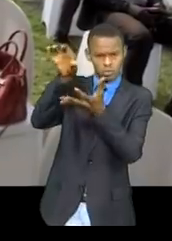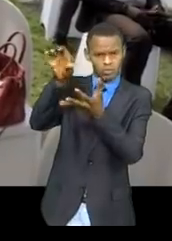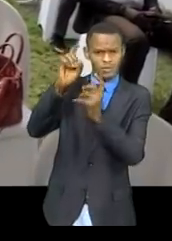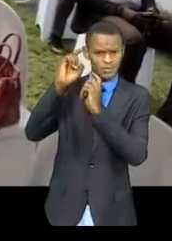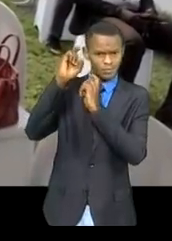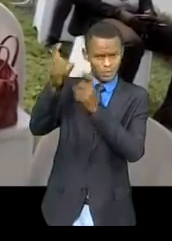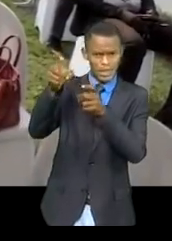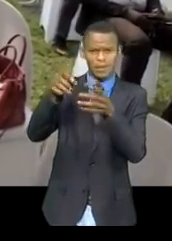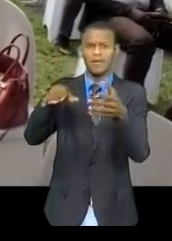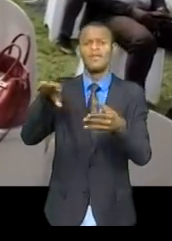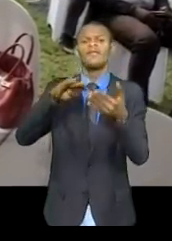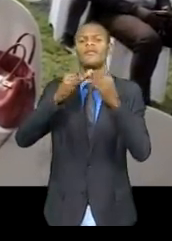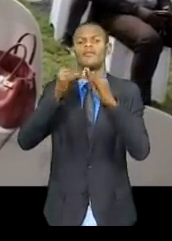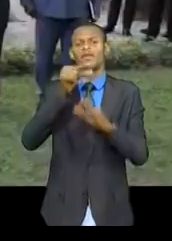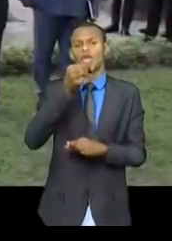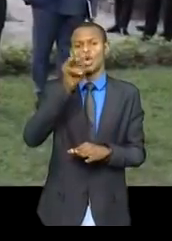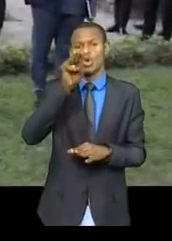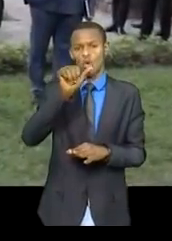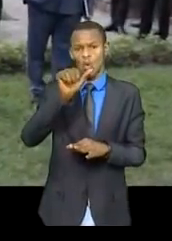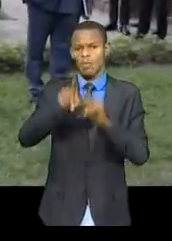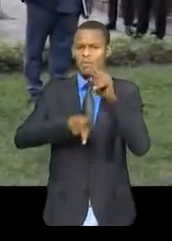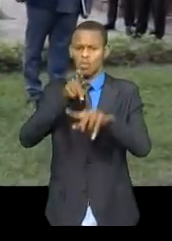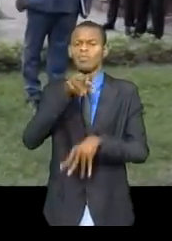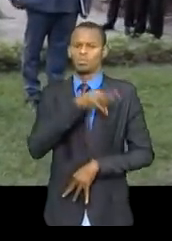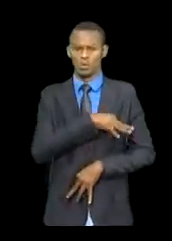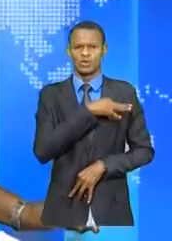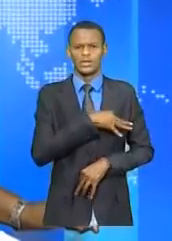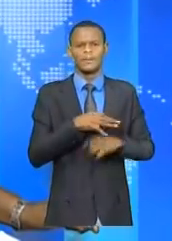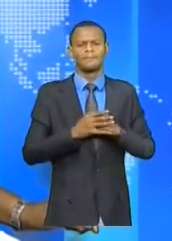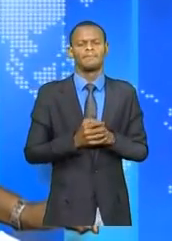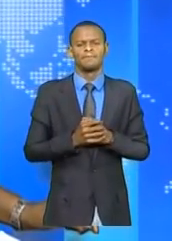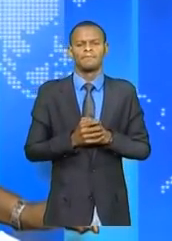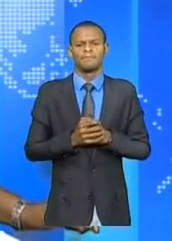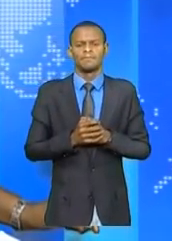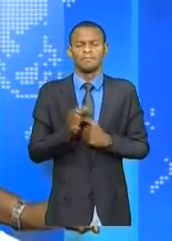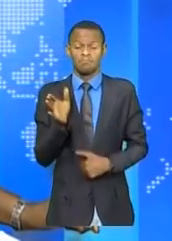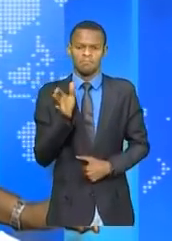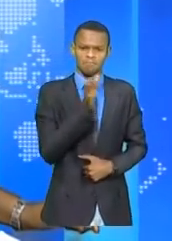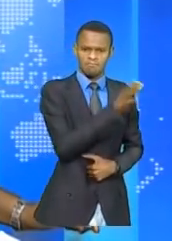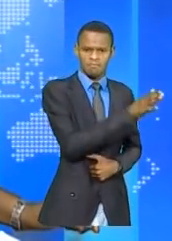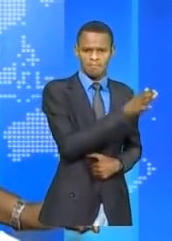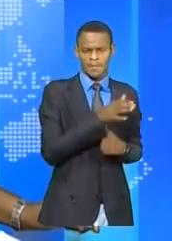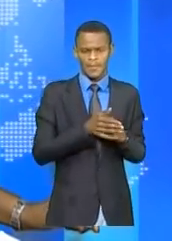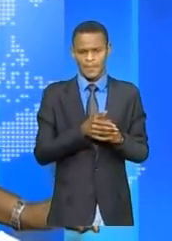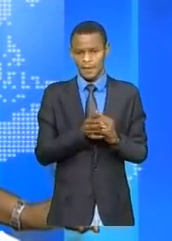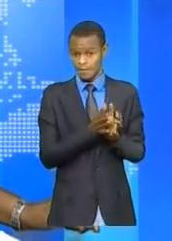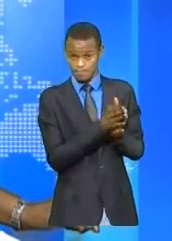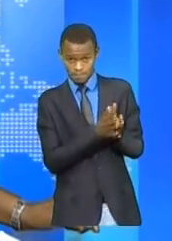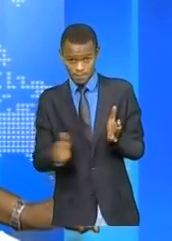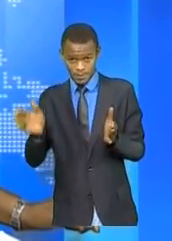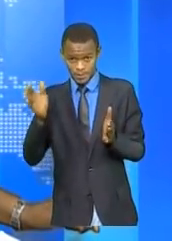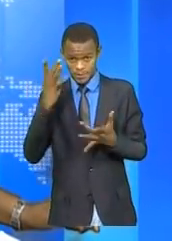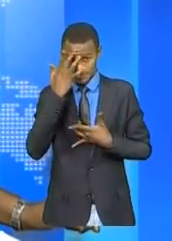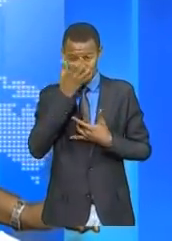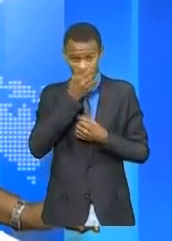bien-être de la population sinistrée bénéficiaire. Et pendant cette troisième vague de la